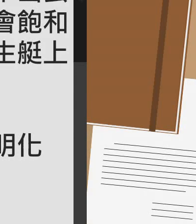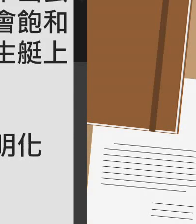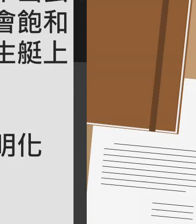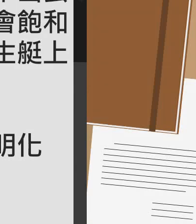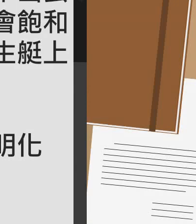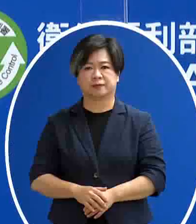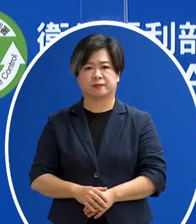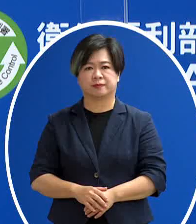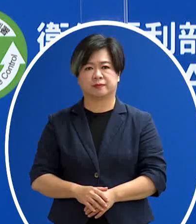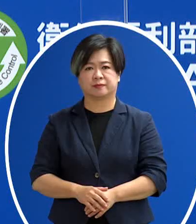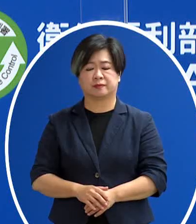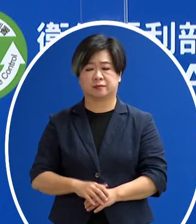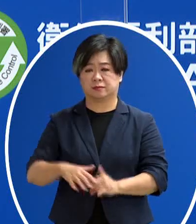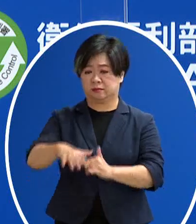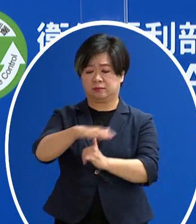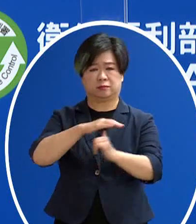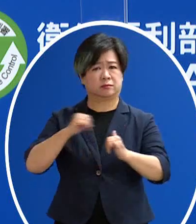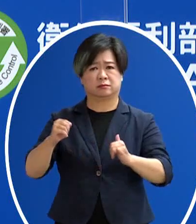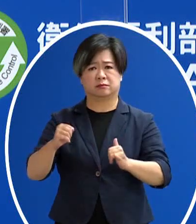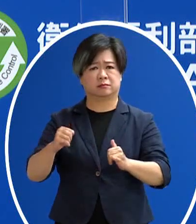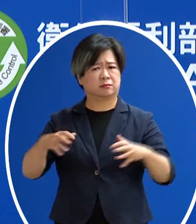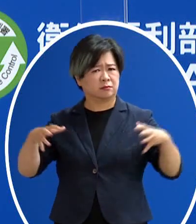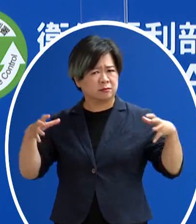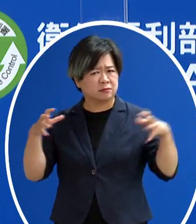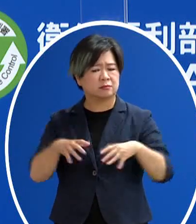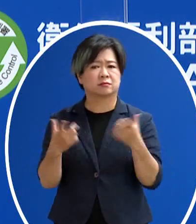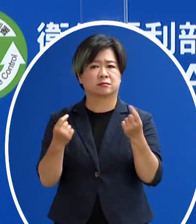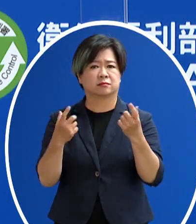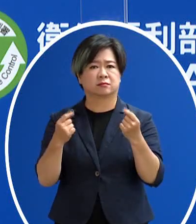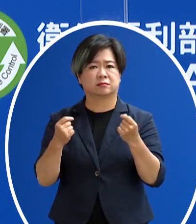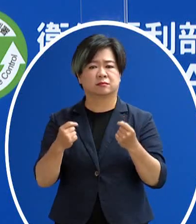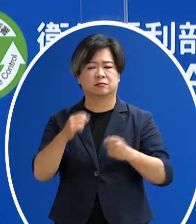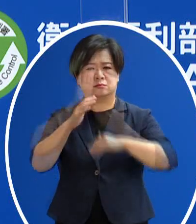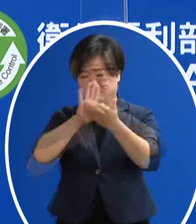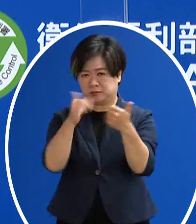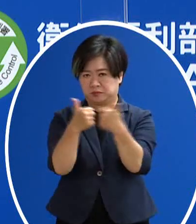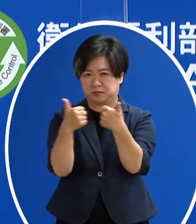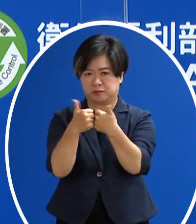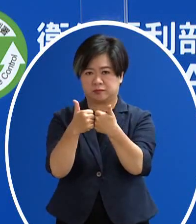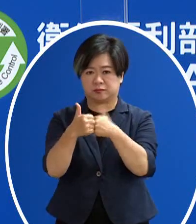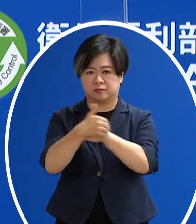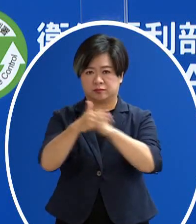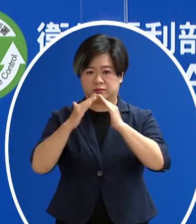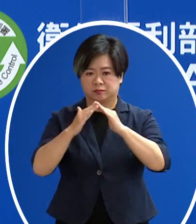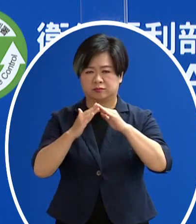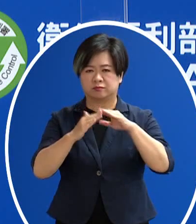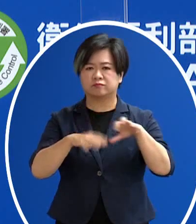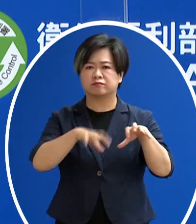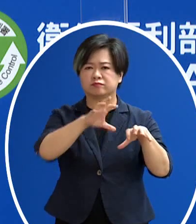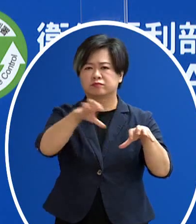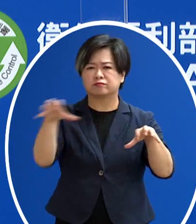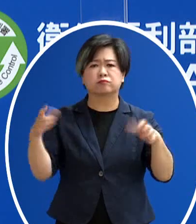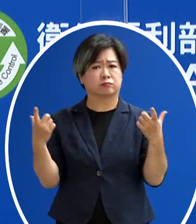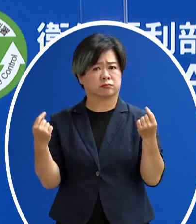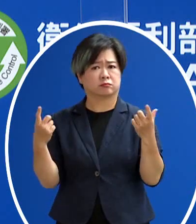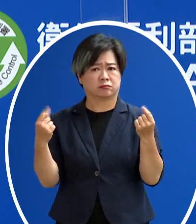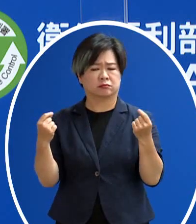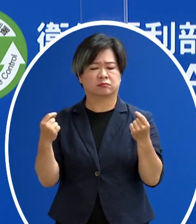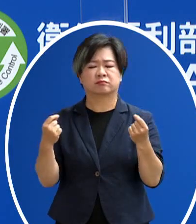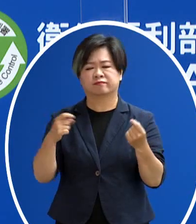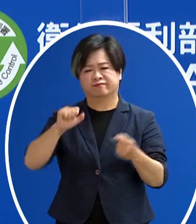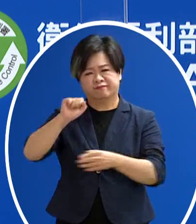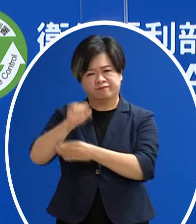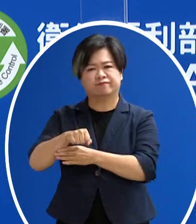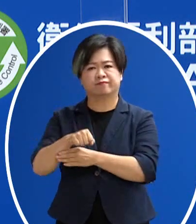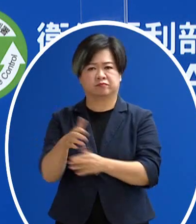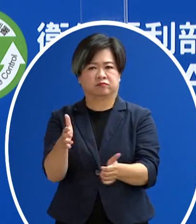分配上的纠纷。 全岛一命，全国都互相的来支持，其实各县市也都支持，有中央这